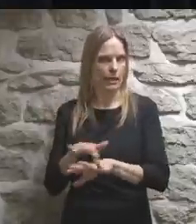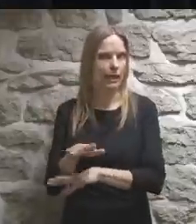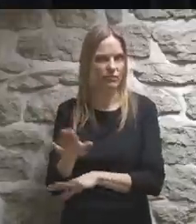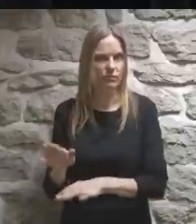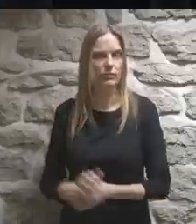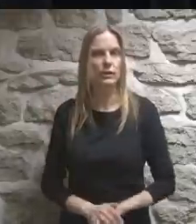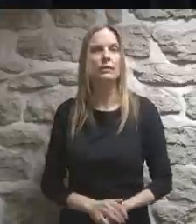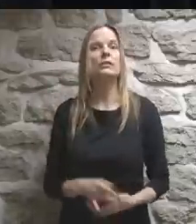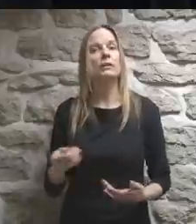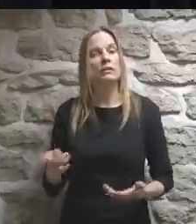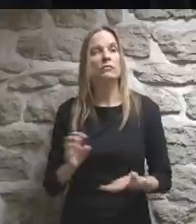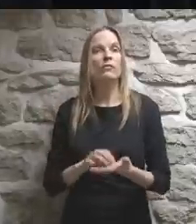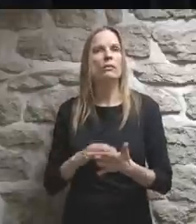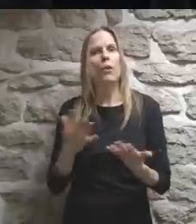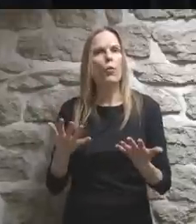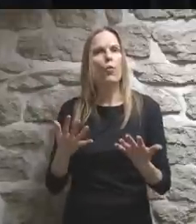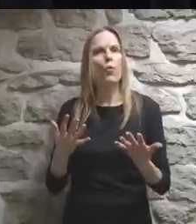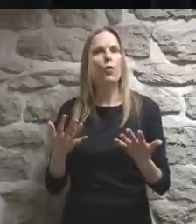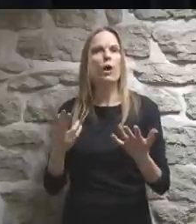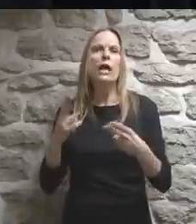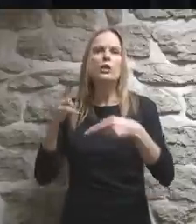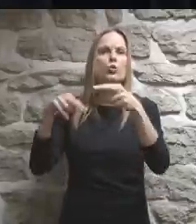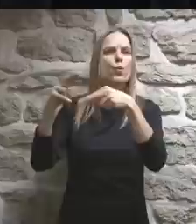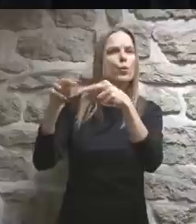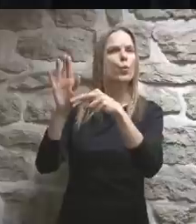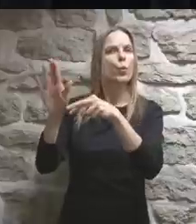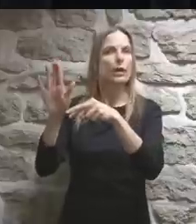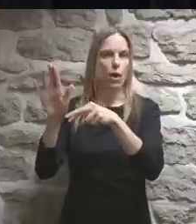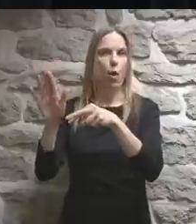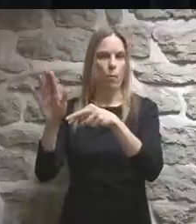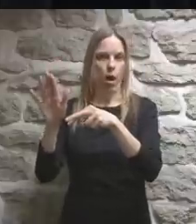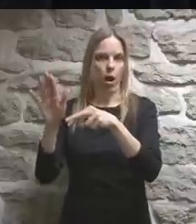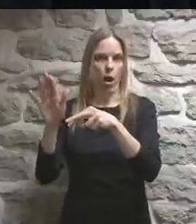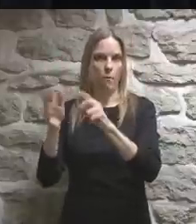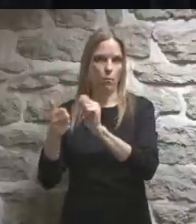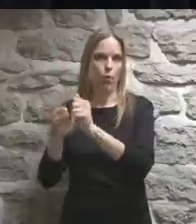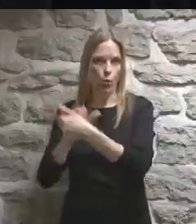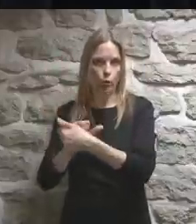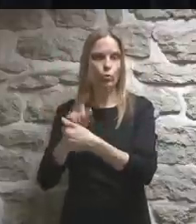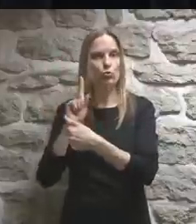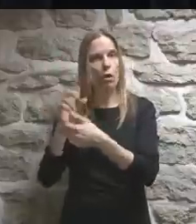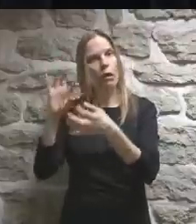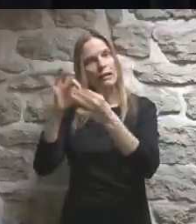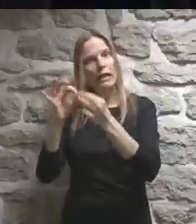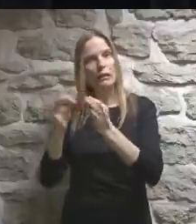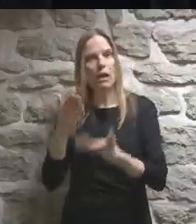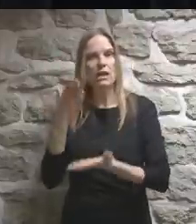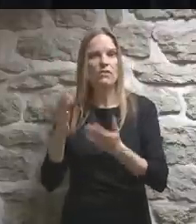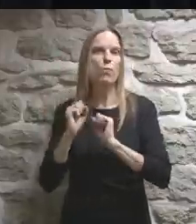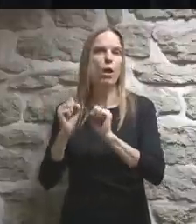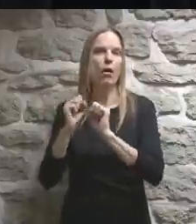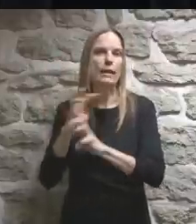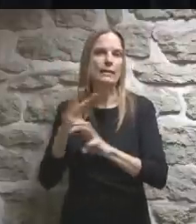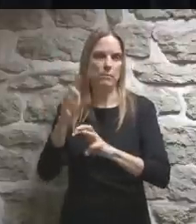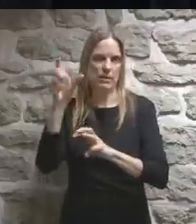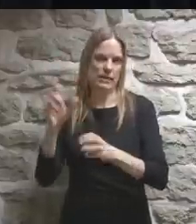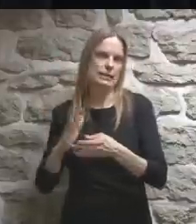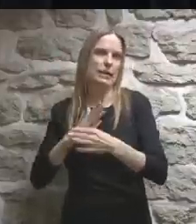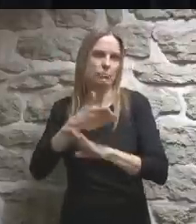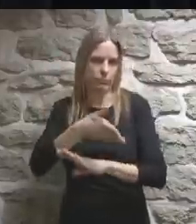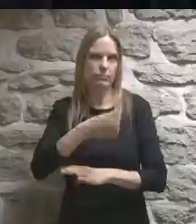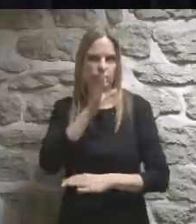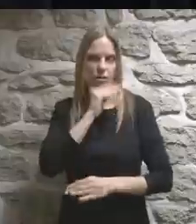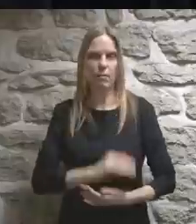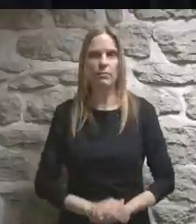Et põhimõtteliselt see on nagu struktuuri muutus, aga võib-olla detailides oskab ka kaitseminister siin veel